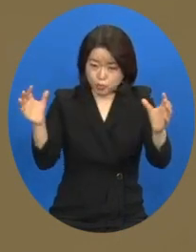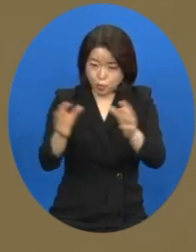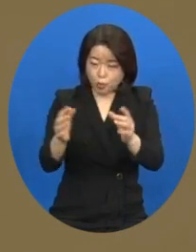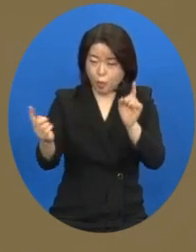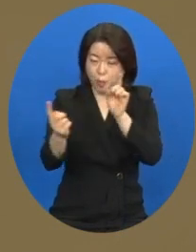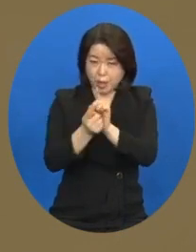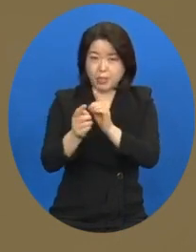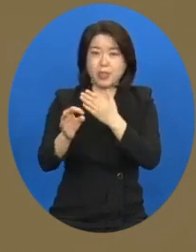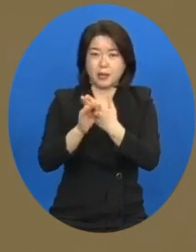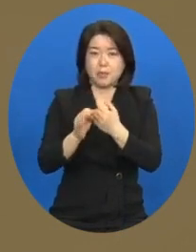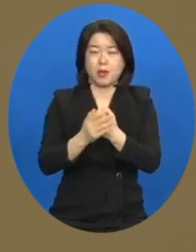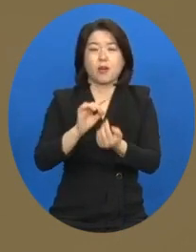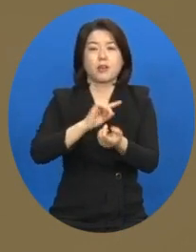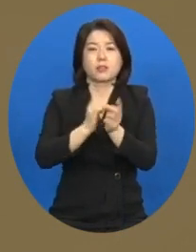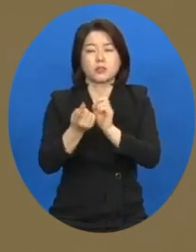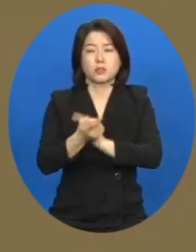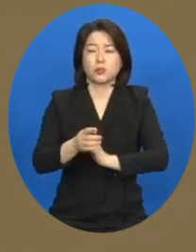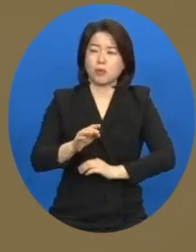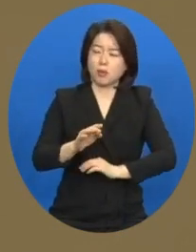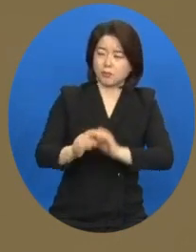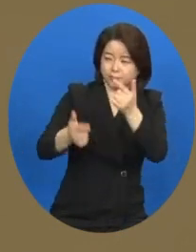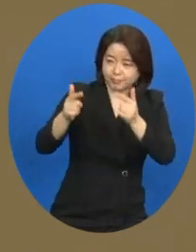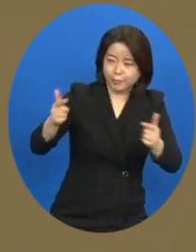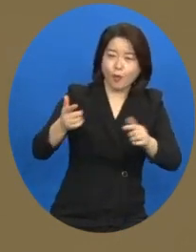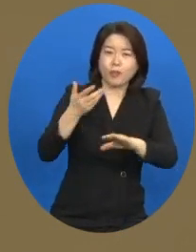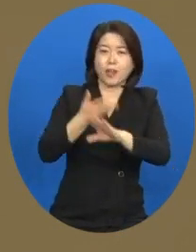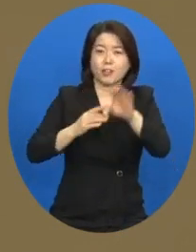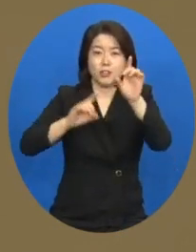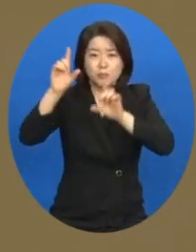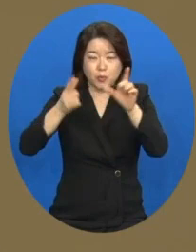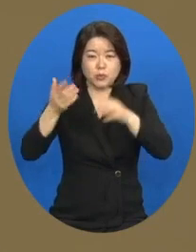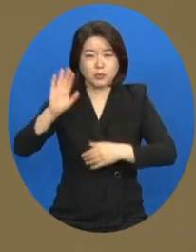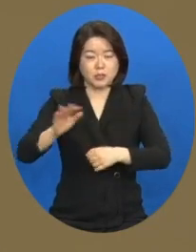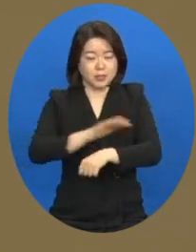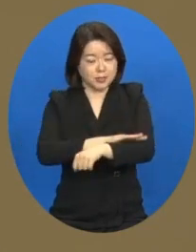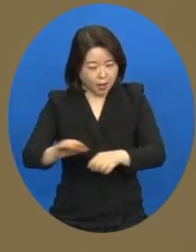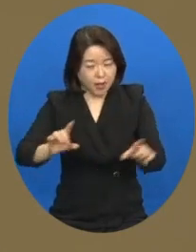그러면 서로가 그렇게 다른데도 잘 살아가요.